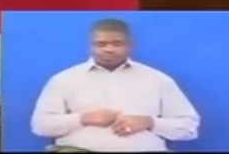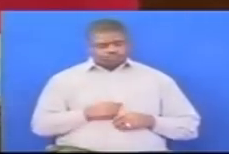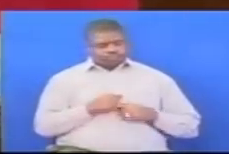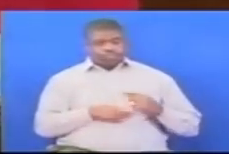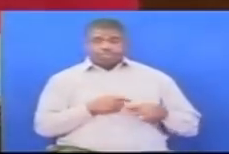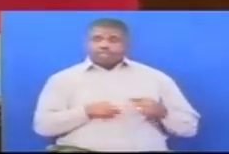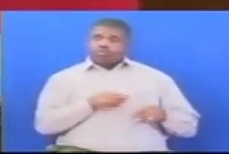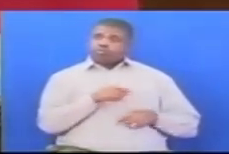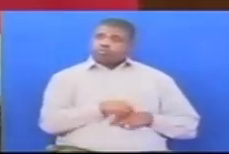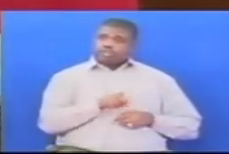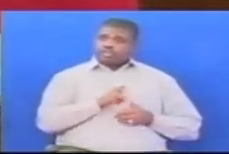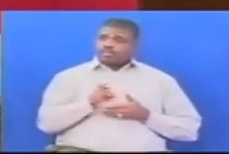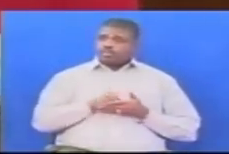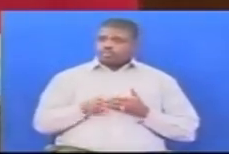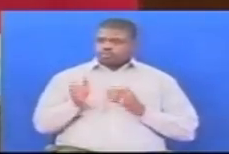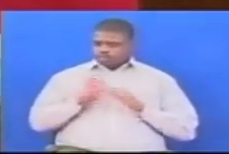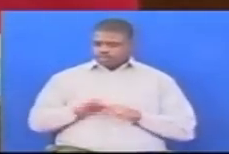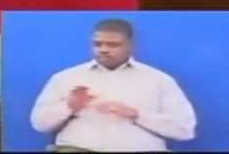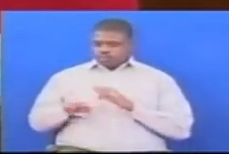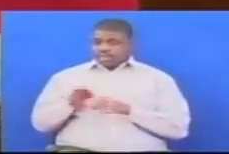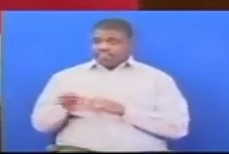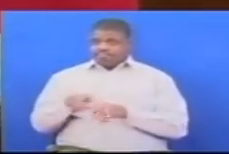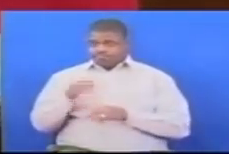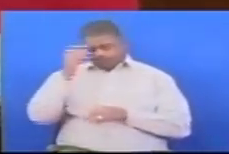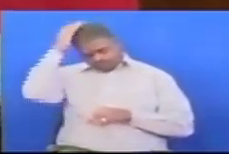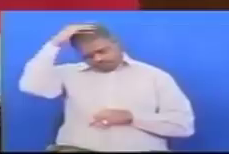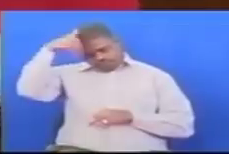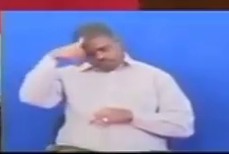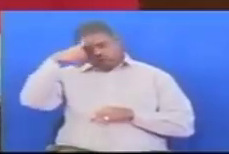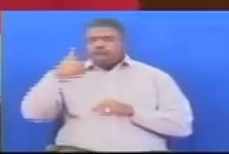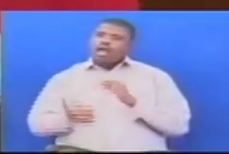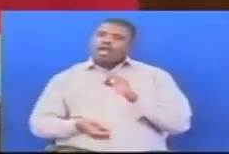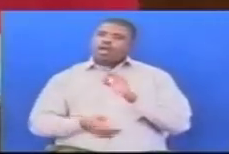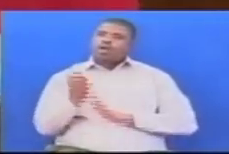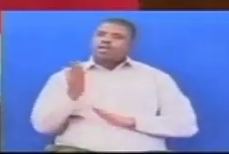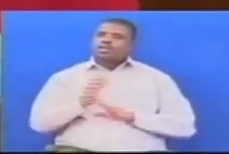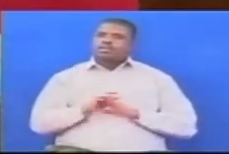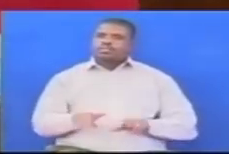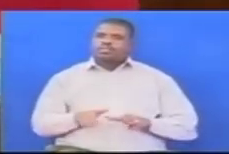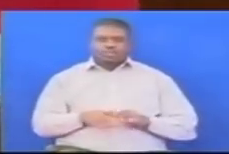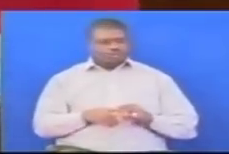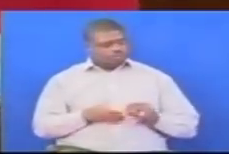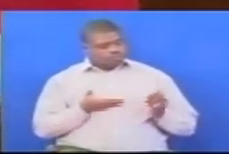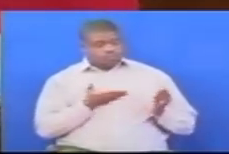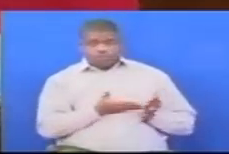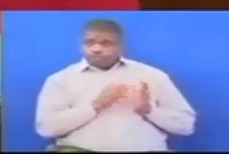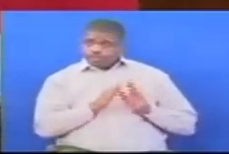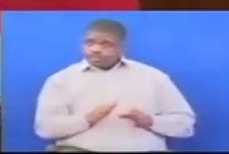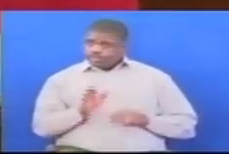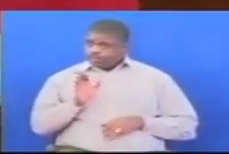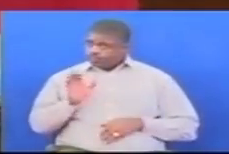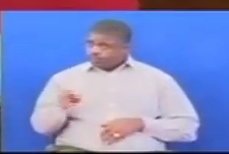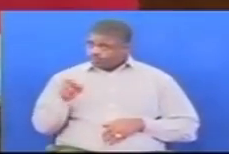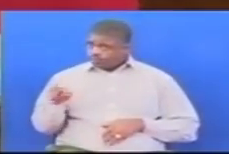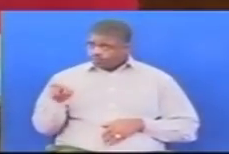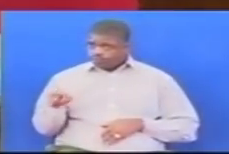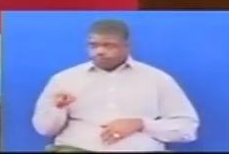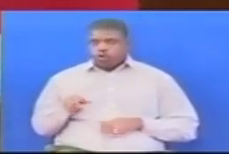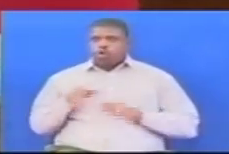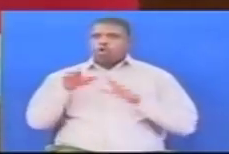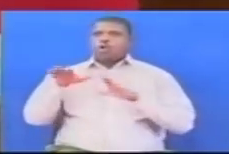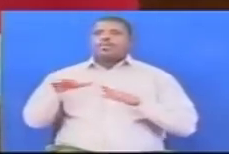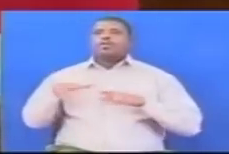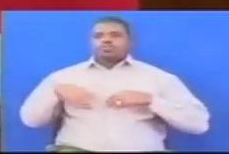ngazi ya halmashauri walishamaliza usanifu wa awali kabisa, na wameomba kwako na